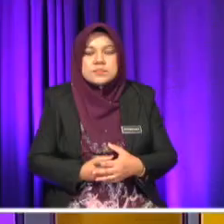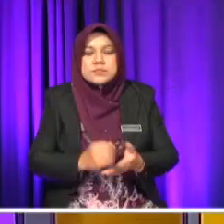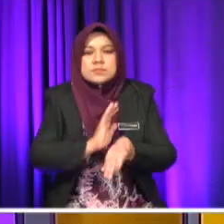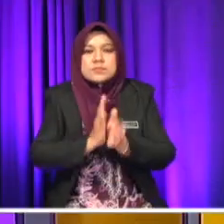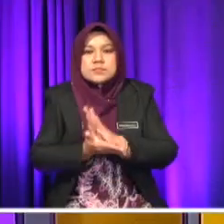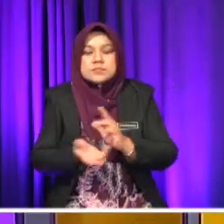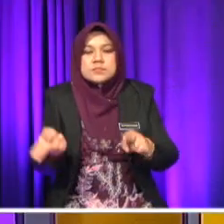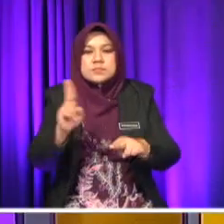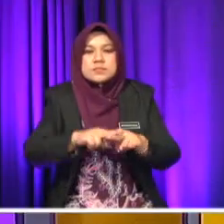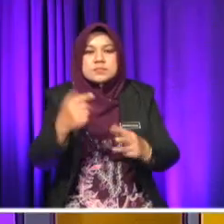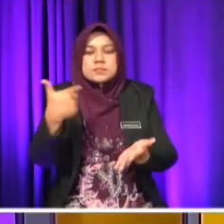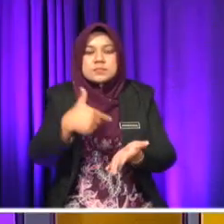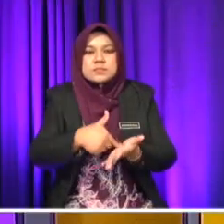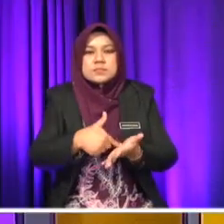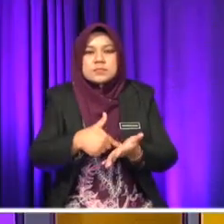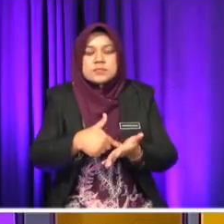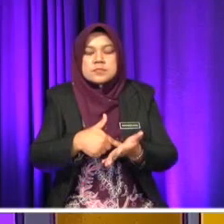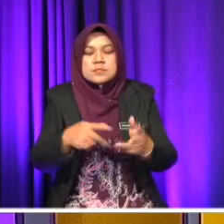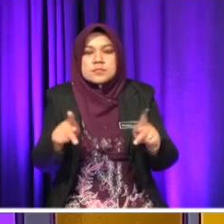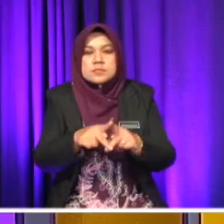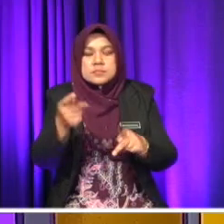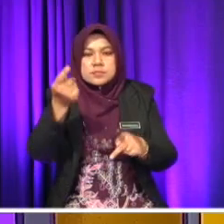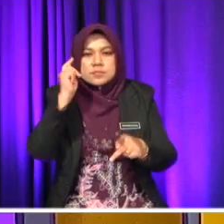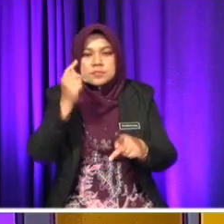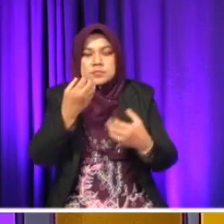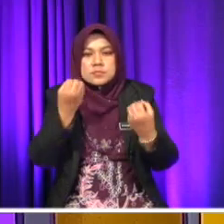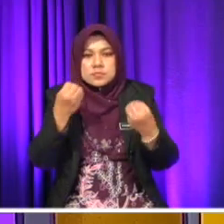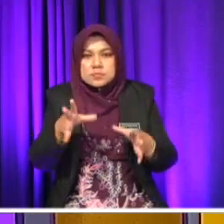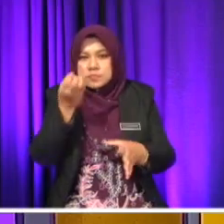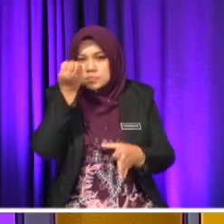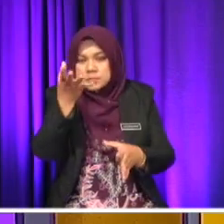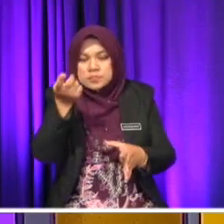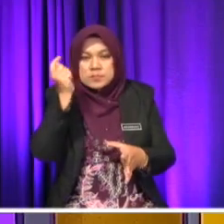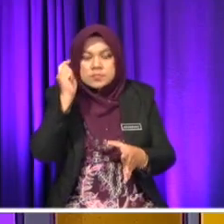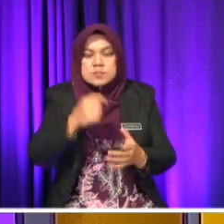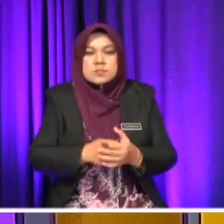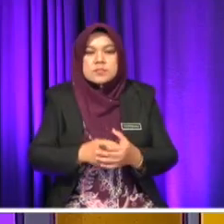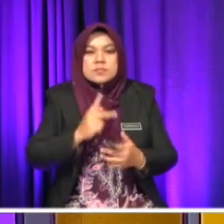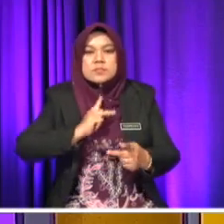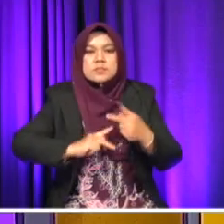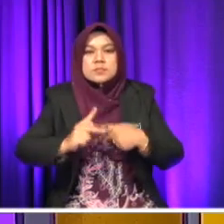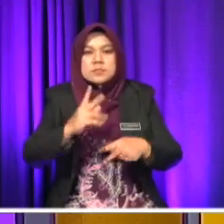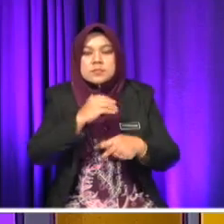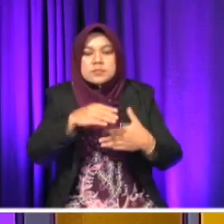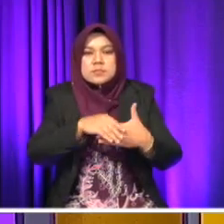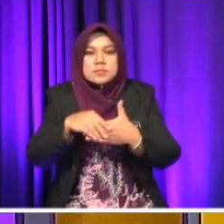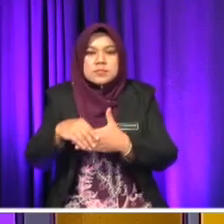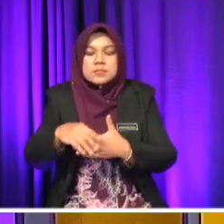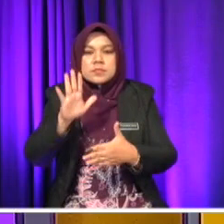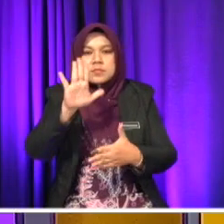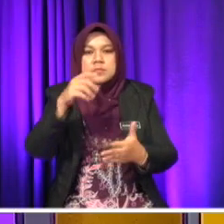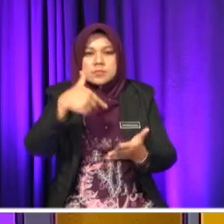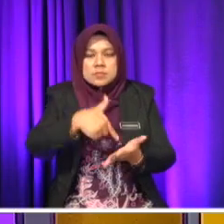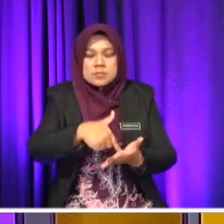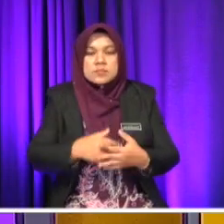ditambahkan lagi seperti yang telah disebutkan oleh sebentar tadi keprihatinan dan kepimpinan 5